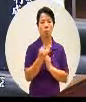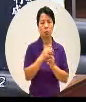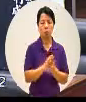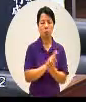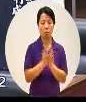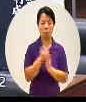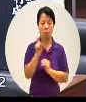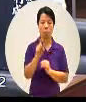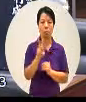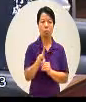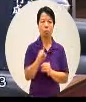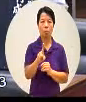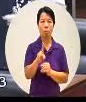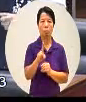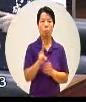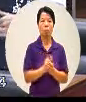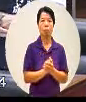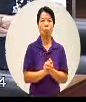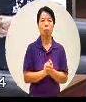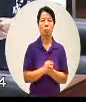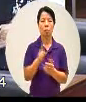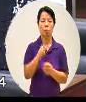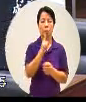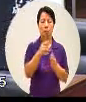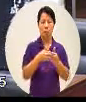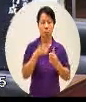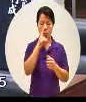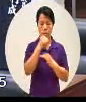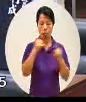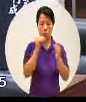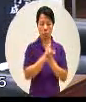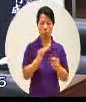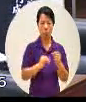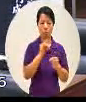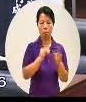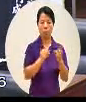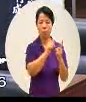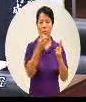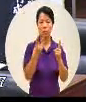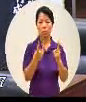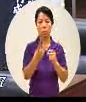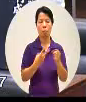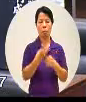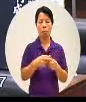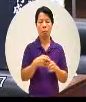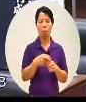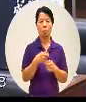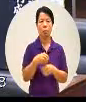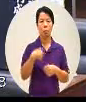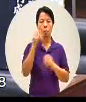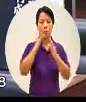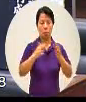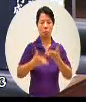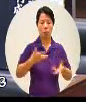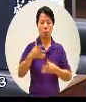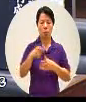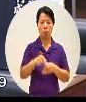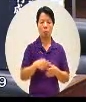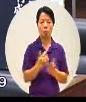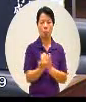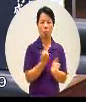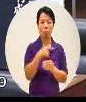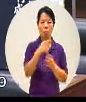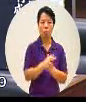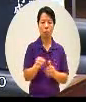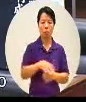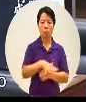11页，你说我们的102年度施政计划先行作业，各机